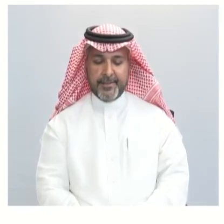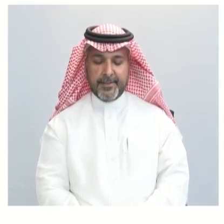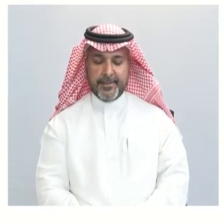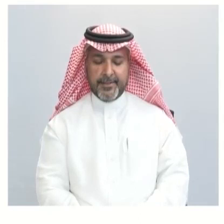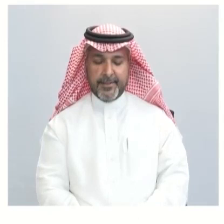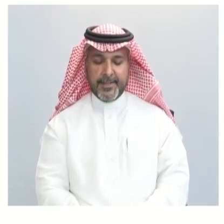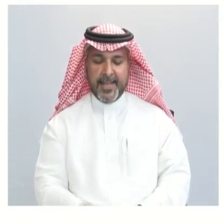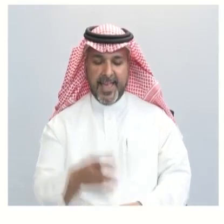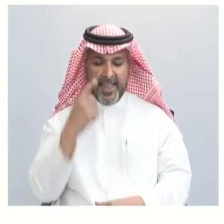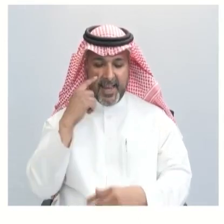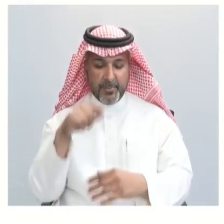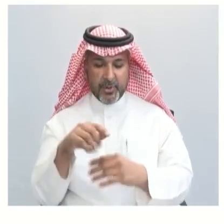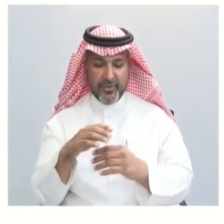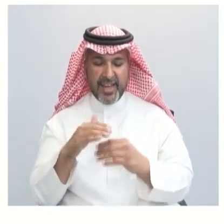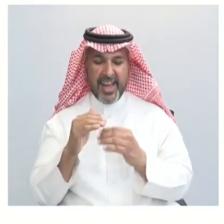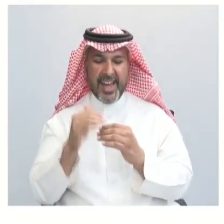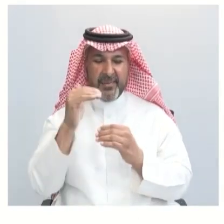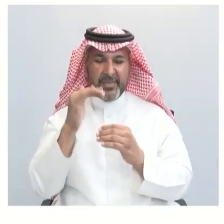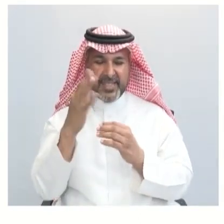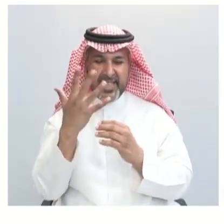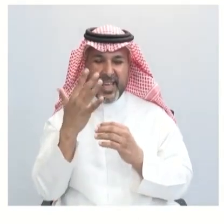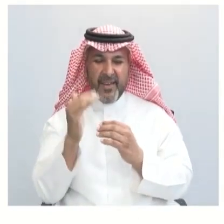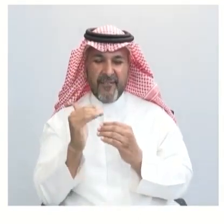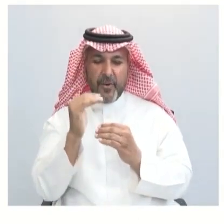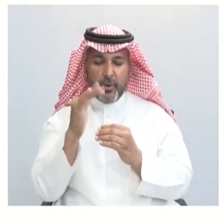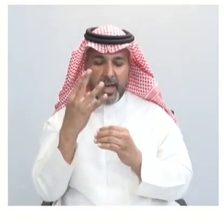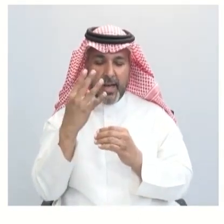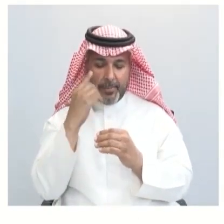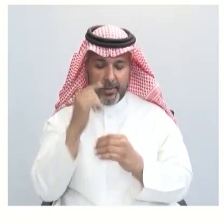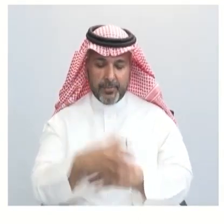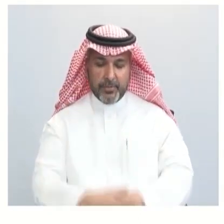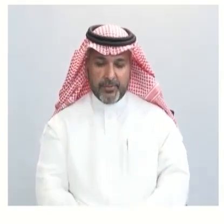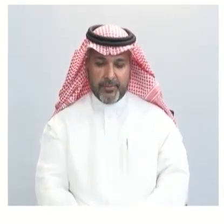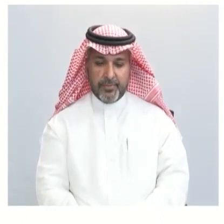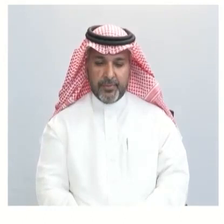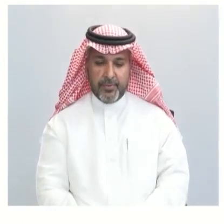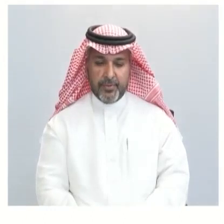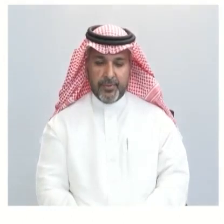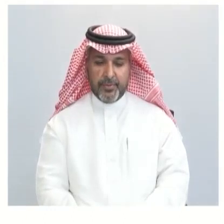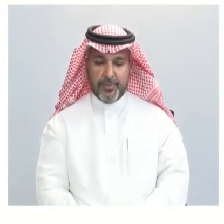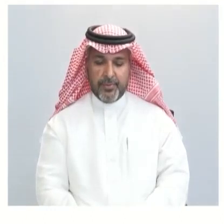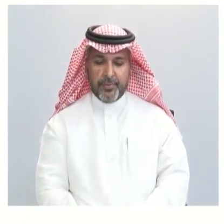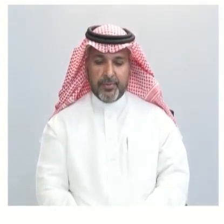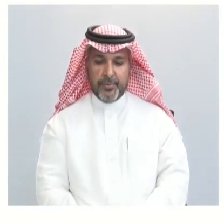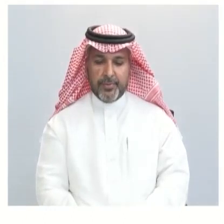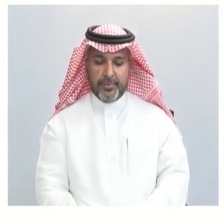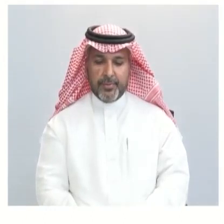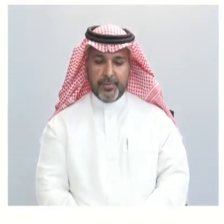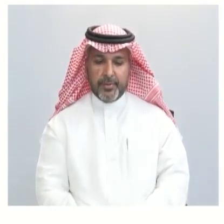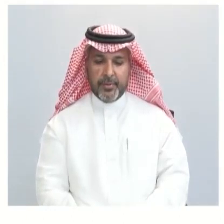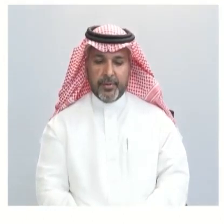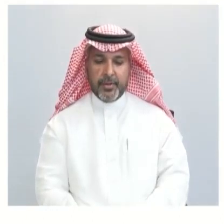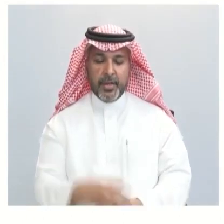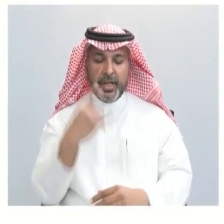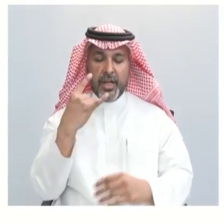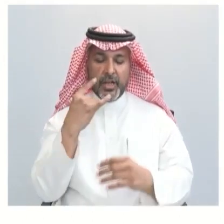بقليل وعندنا خمسه اللي هي بجانب الاربعه واربعه ثم عندنا اللي هو 10 اللي